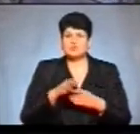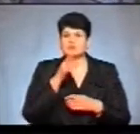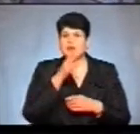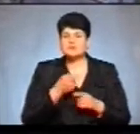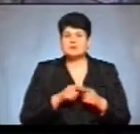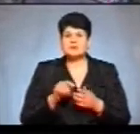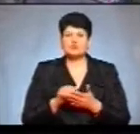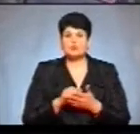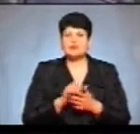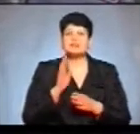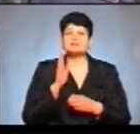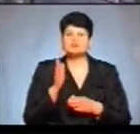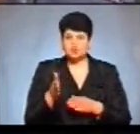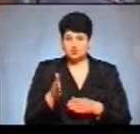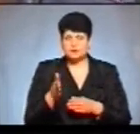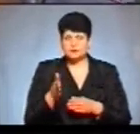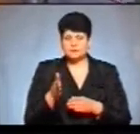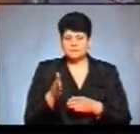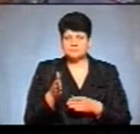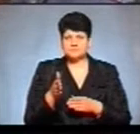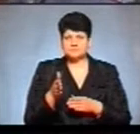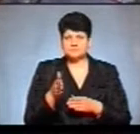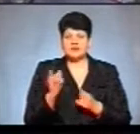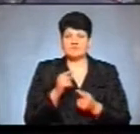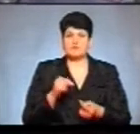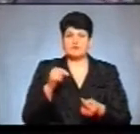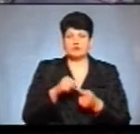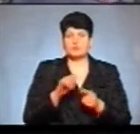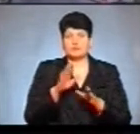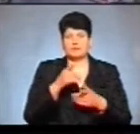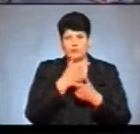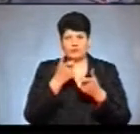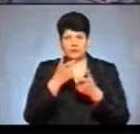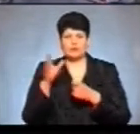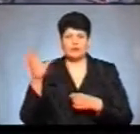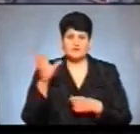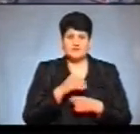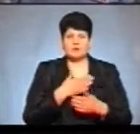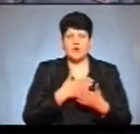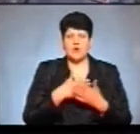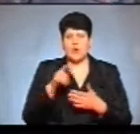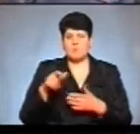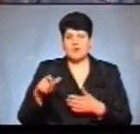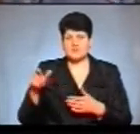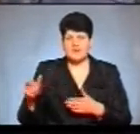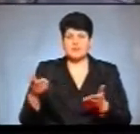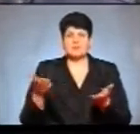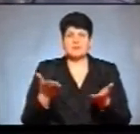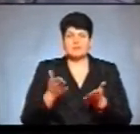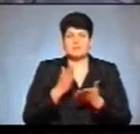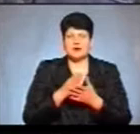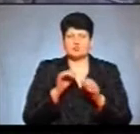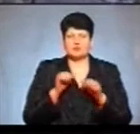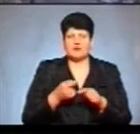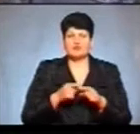ці документи вже будуть. І відповідно ми тоді повідомимо всім громадянам, які мають право